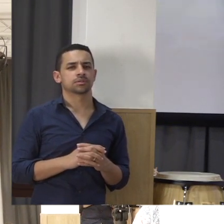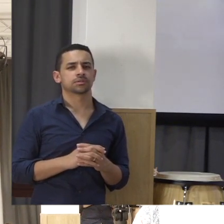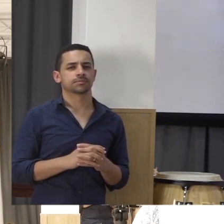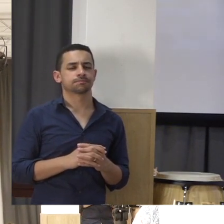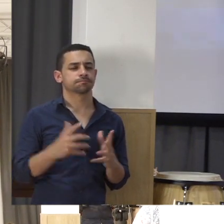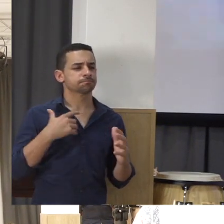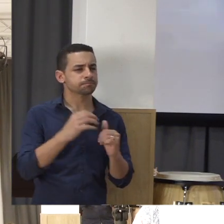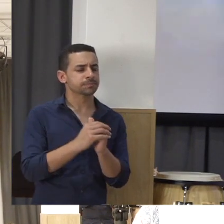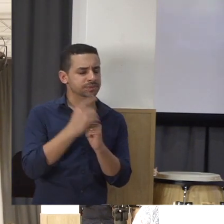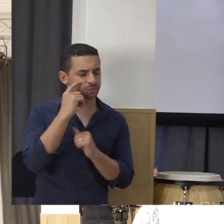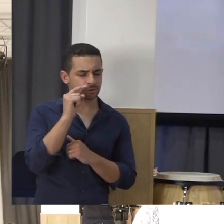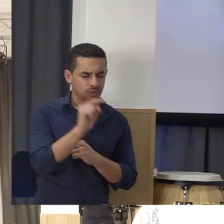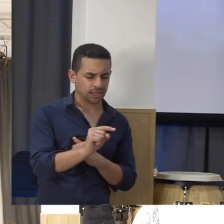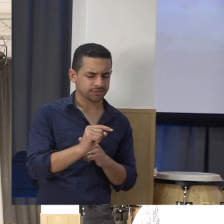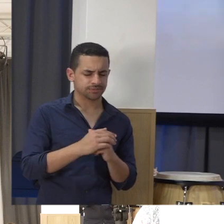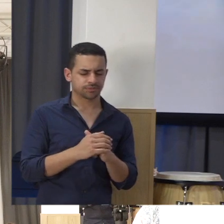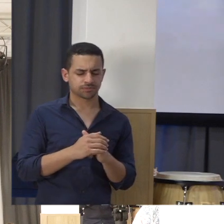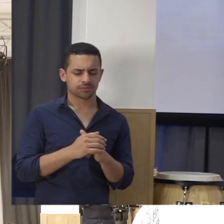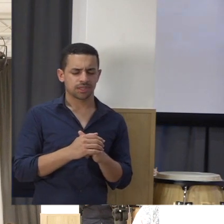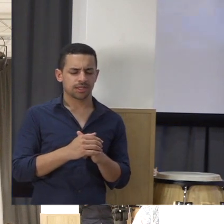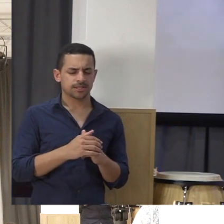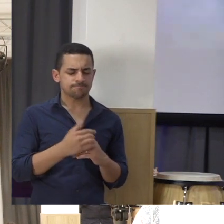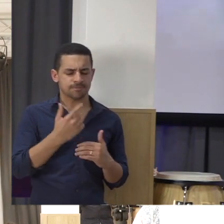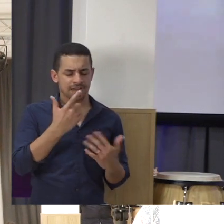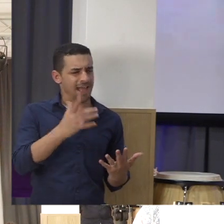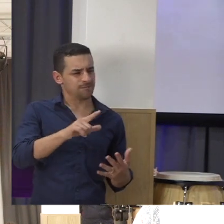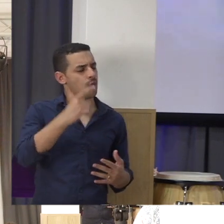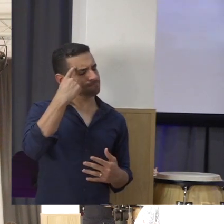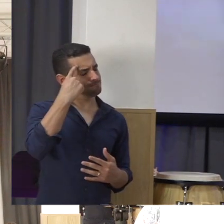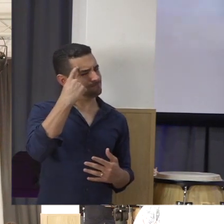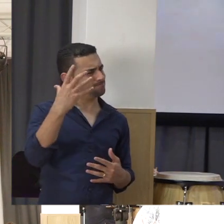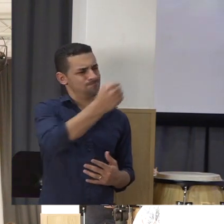Je vais prier pour toi et c'est le moment de prendre la victoire.